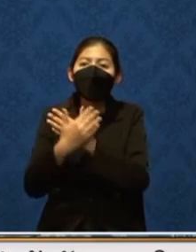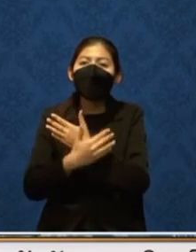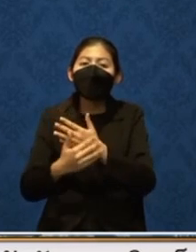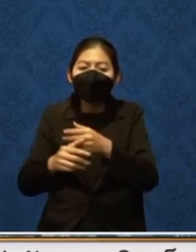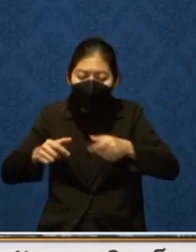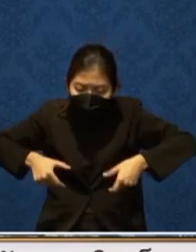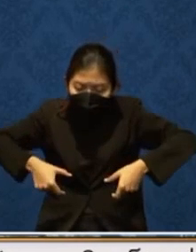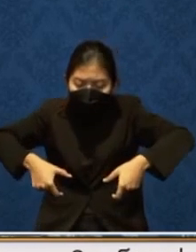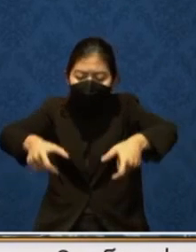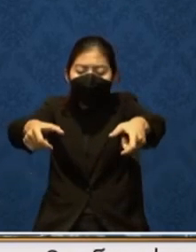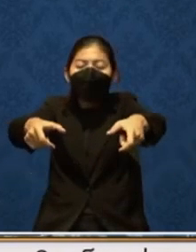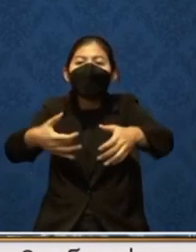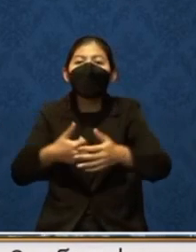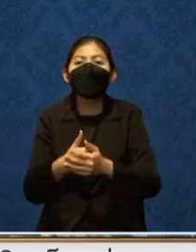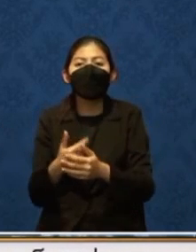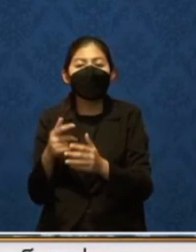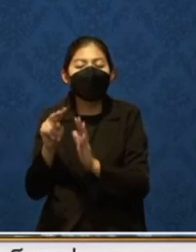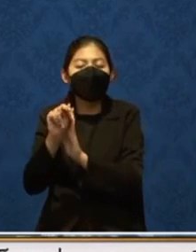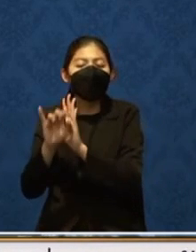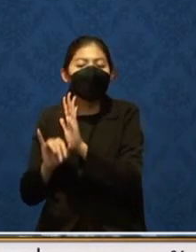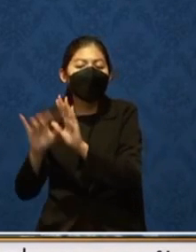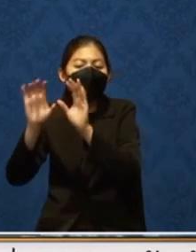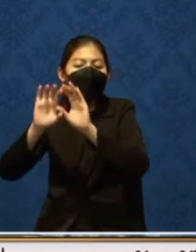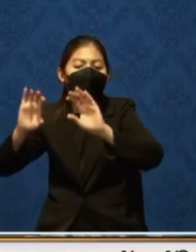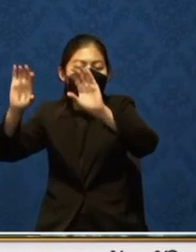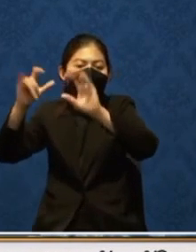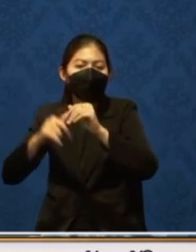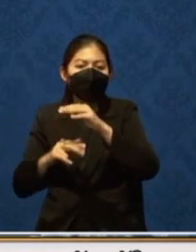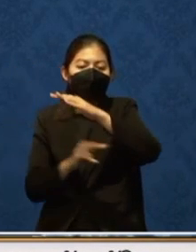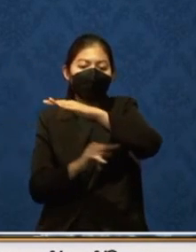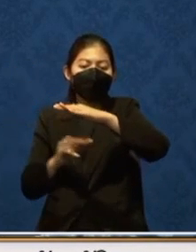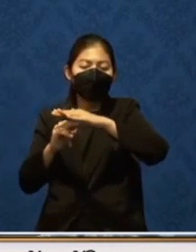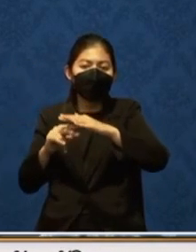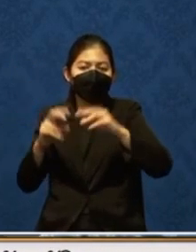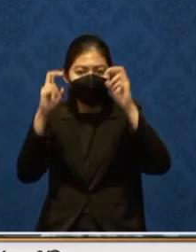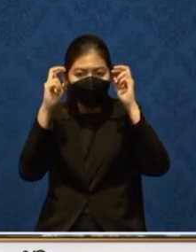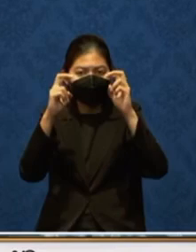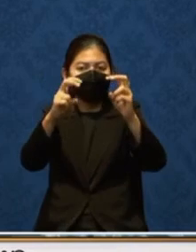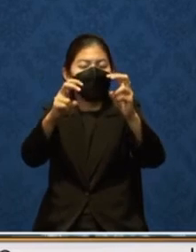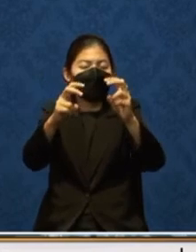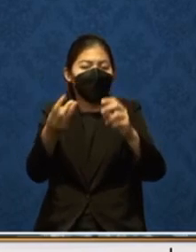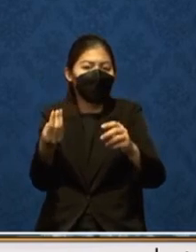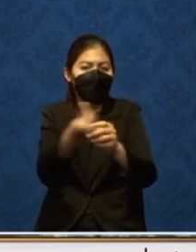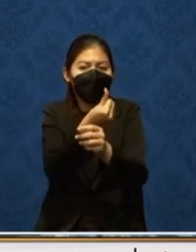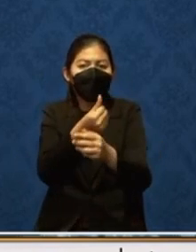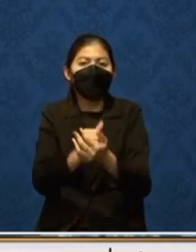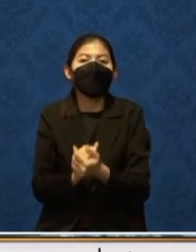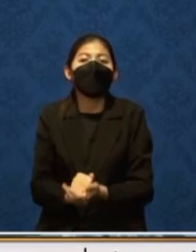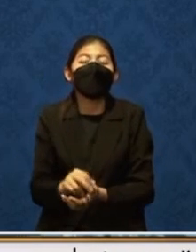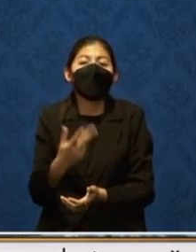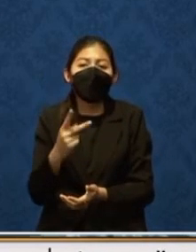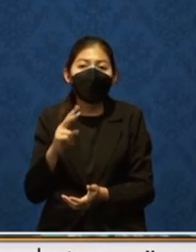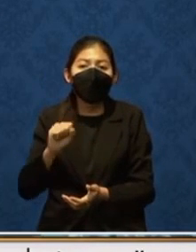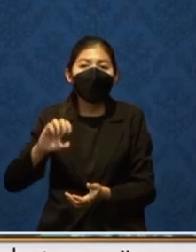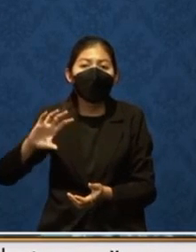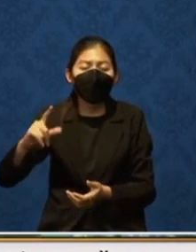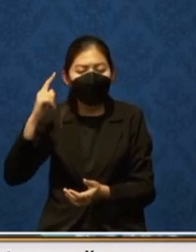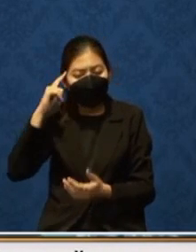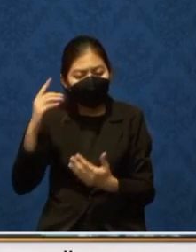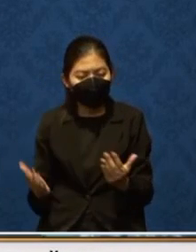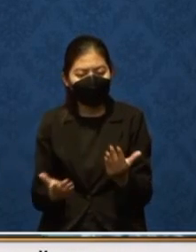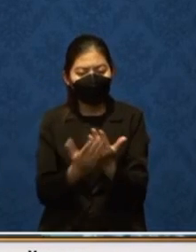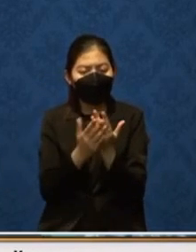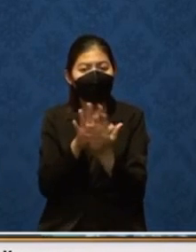็ัและเพง hanya disadvantaged peopleใหแมมทยุคอาก็คทคนทน Gardens